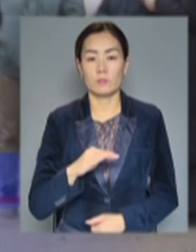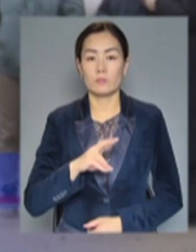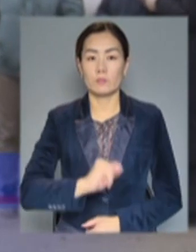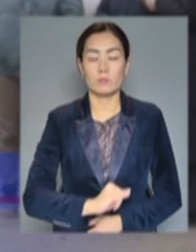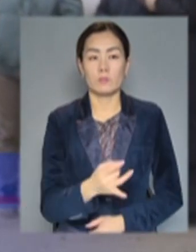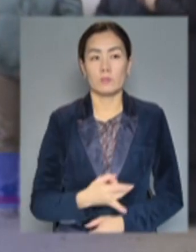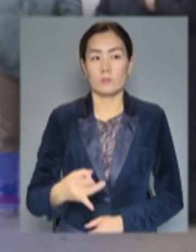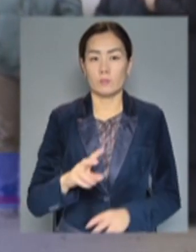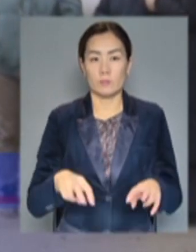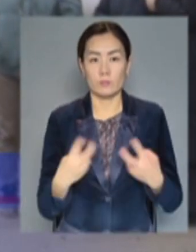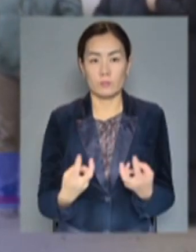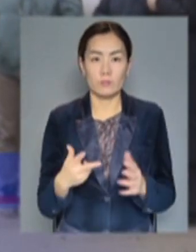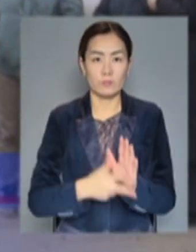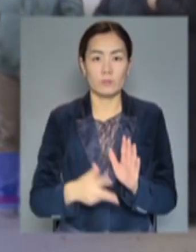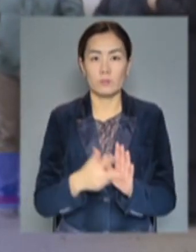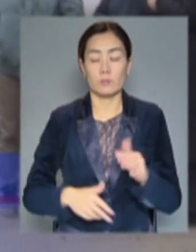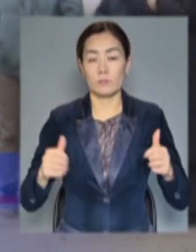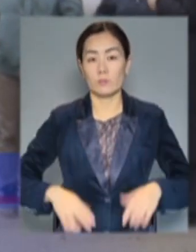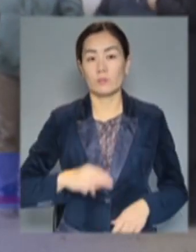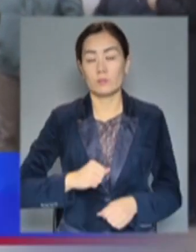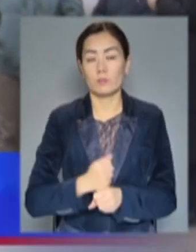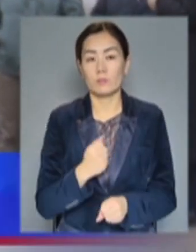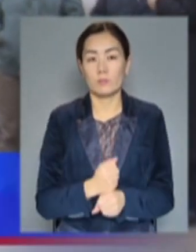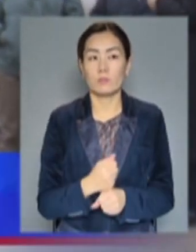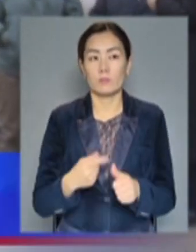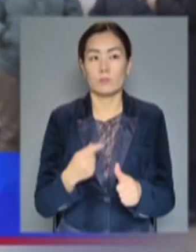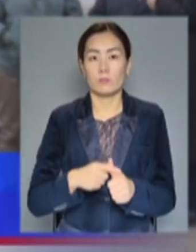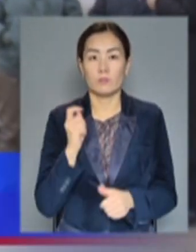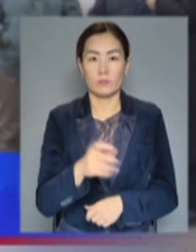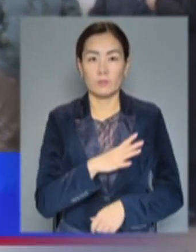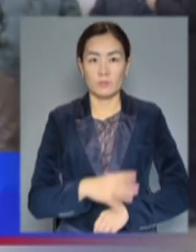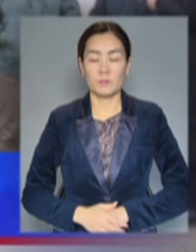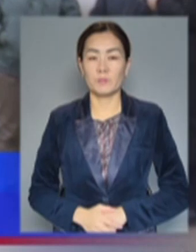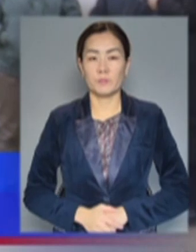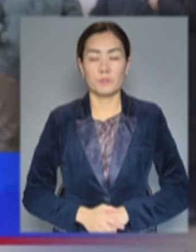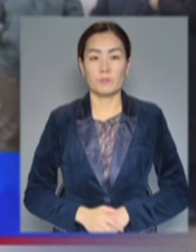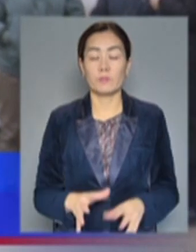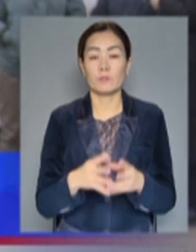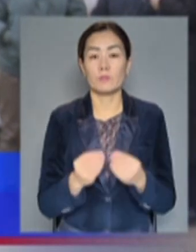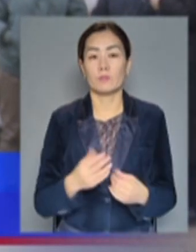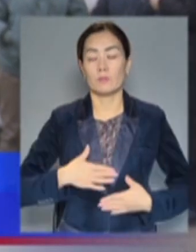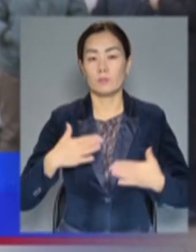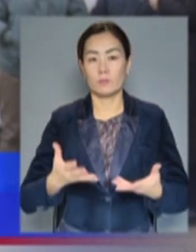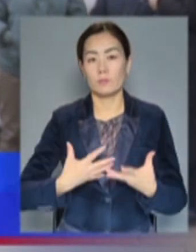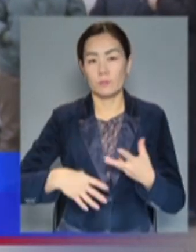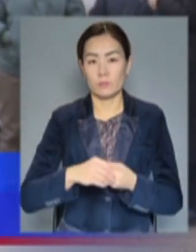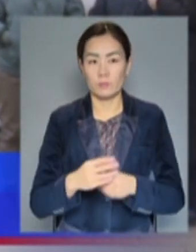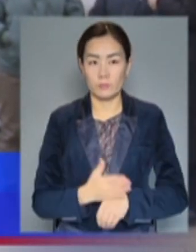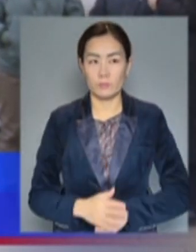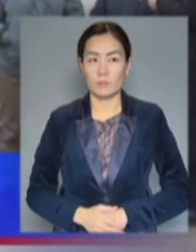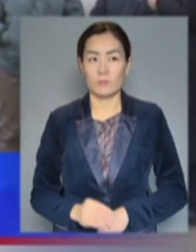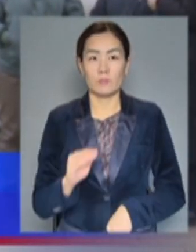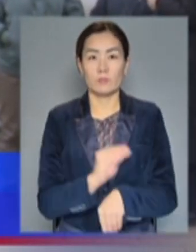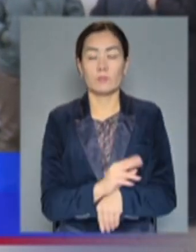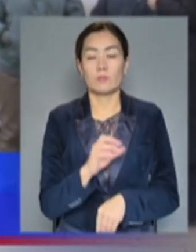облысы аномастикалық комитетінің шешімімен көше беріп жатыр екен. Әулетіміздің атымыздан зор алғыс айтамыз. Және